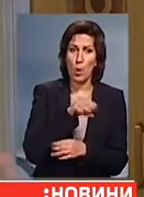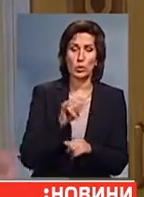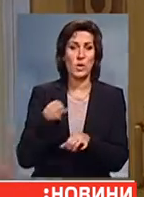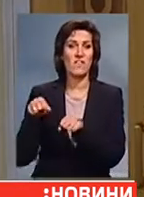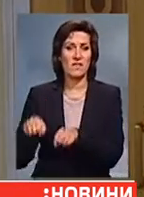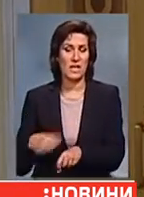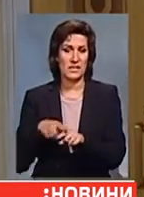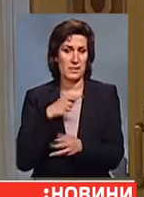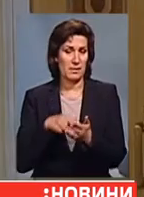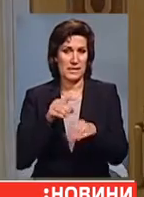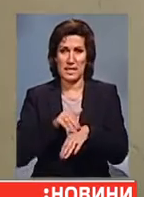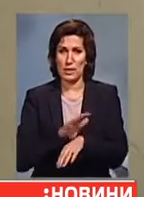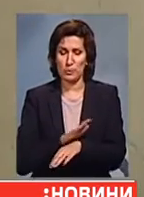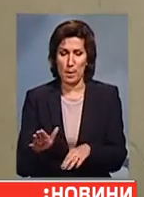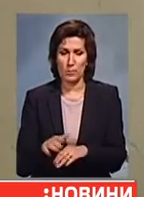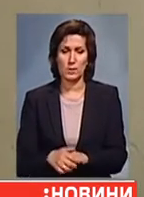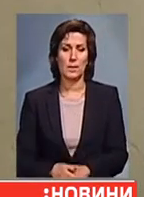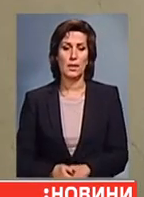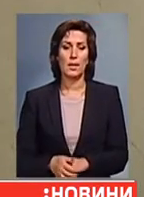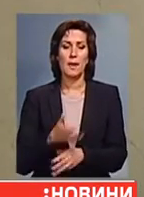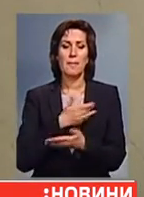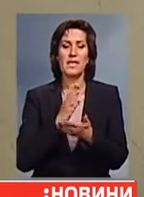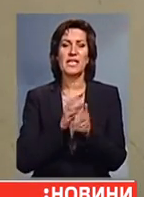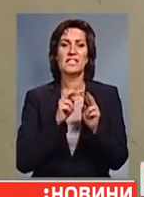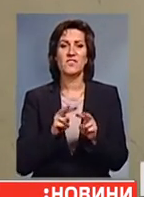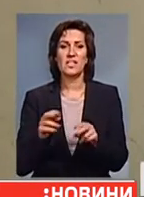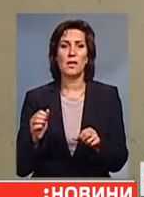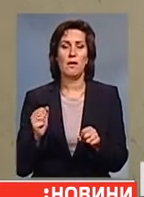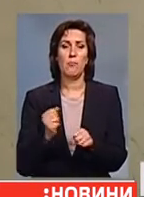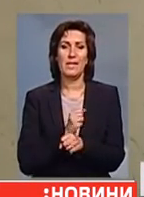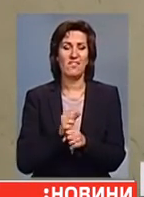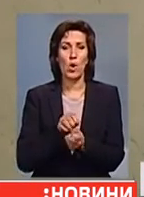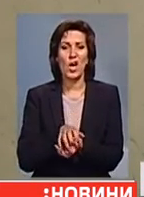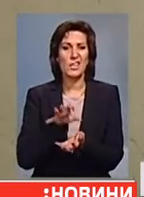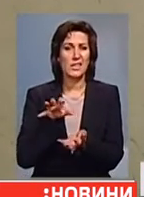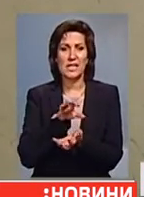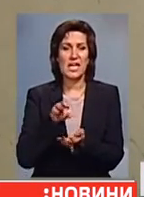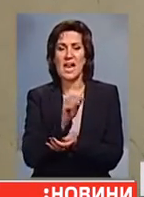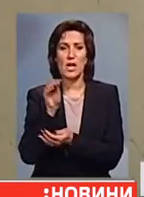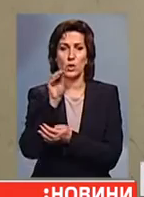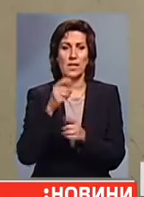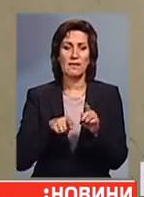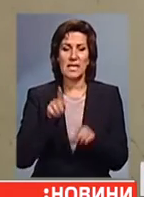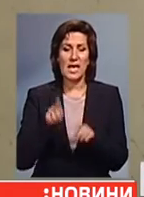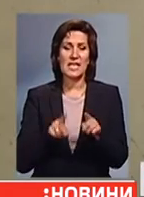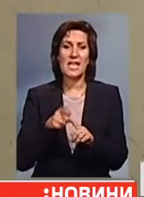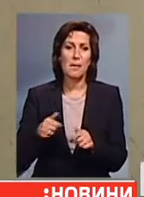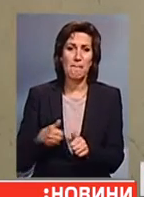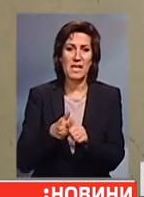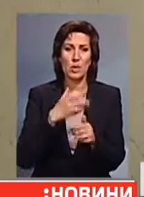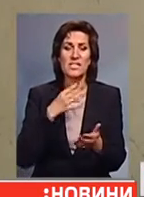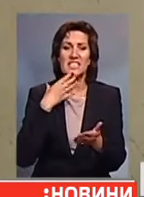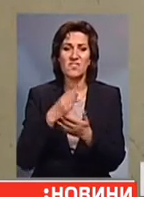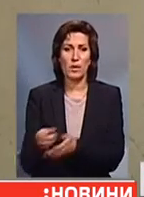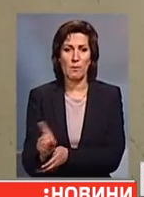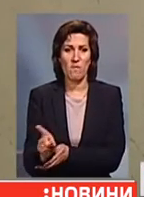і це питання не чіпалося. Ми є свідками битви тиранозаврів, які деколи бігають за своїм власним хвостом,